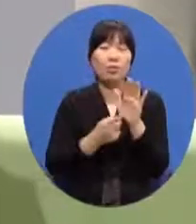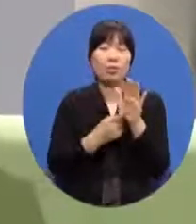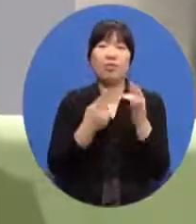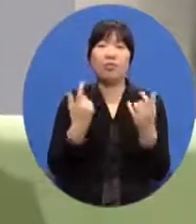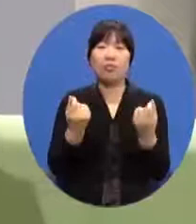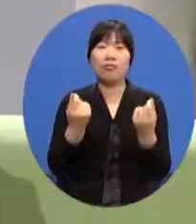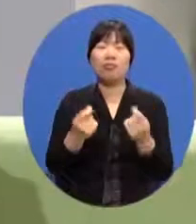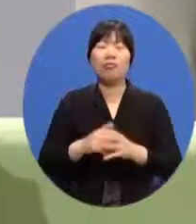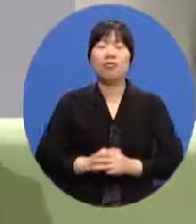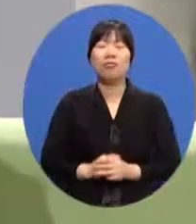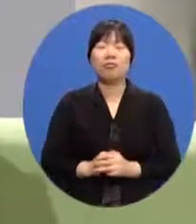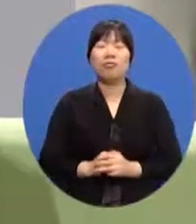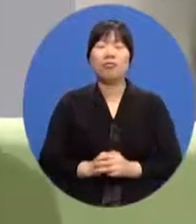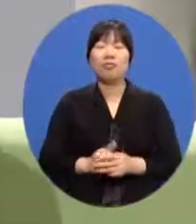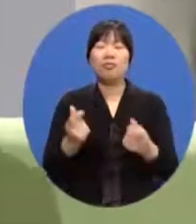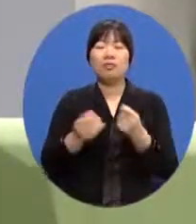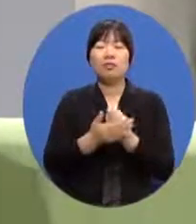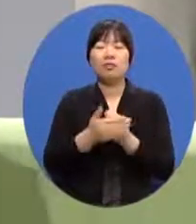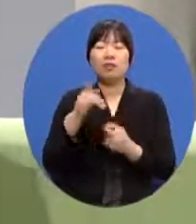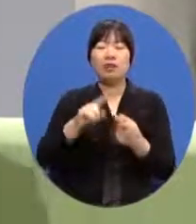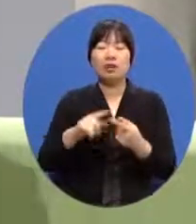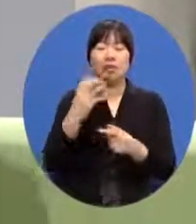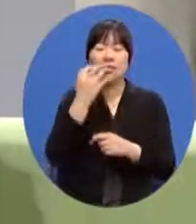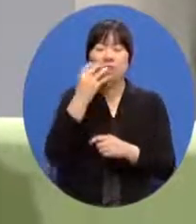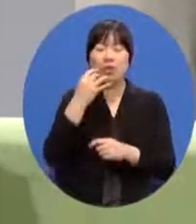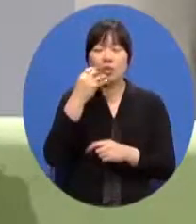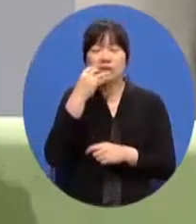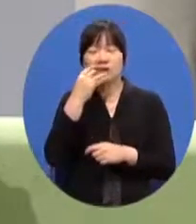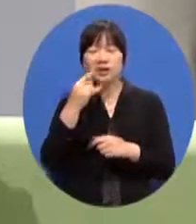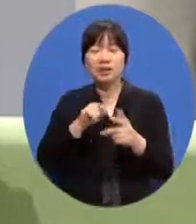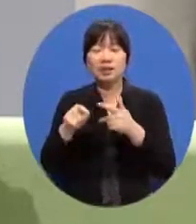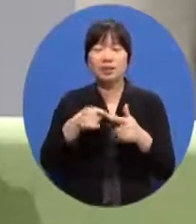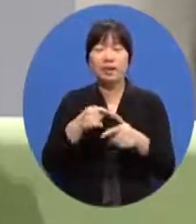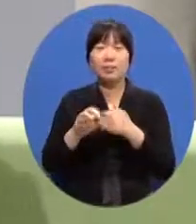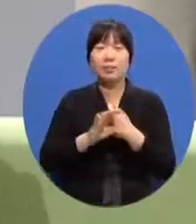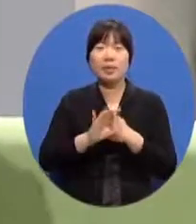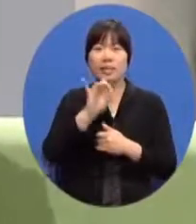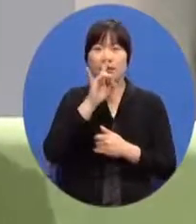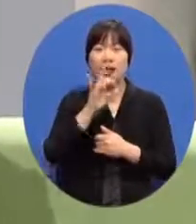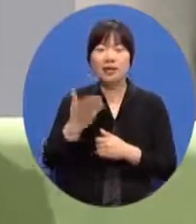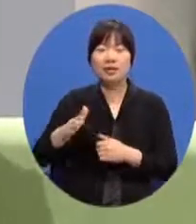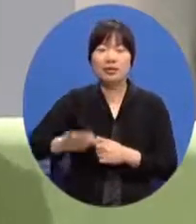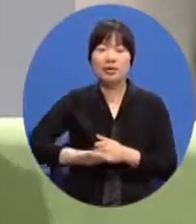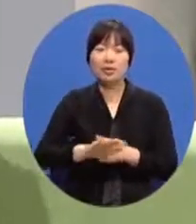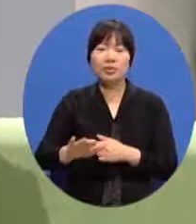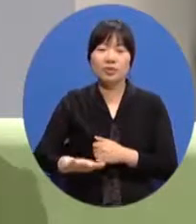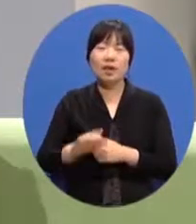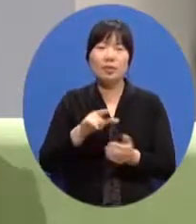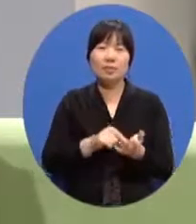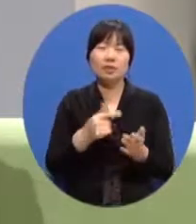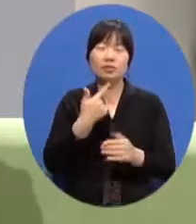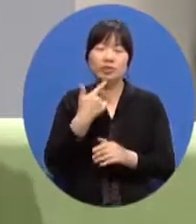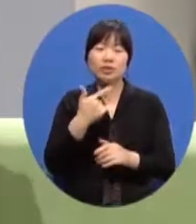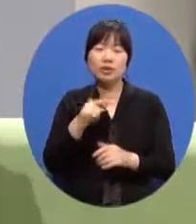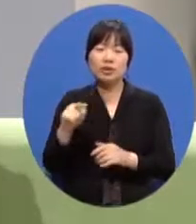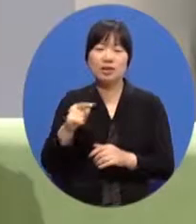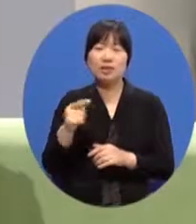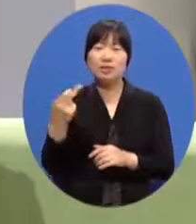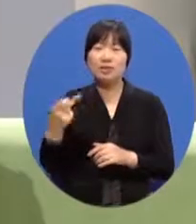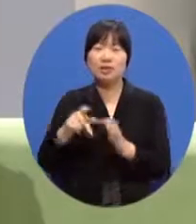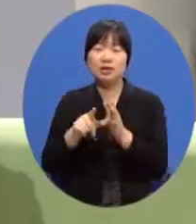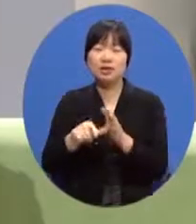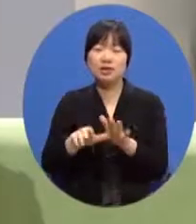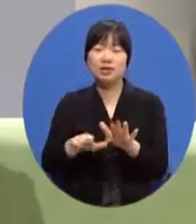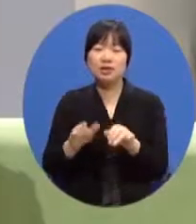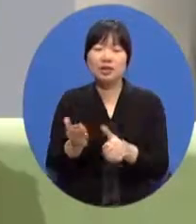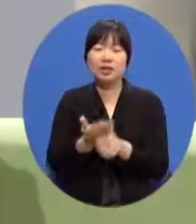표현일 수 있습니다. 그래서 이제 이걸 성적인 걸로 자꾸 이해를 하시면 안 되고요. 그런데 이제 우리가 한만 6세에서 12세 정도가 되면 그때